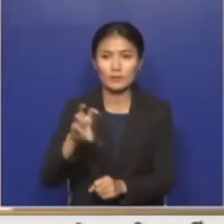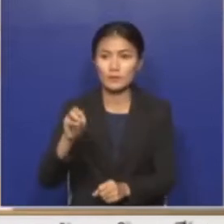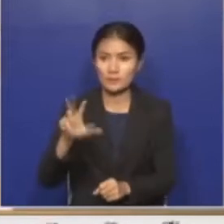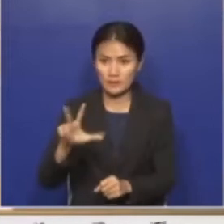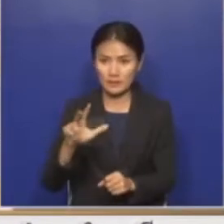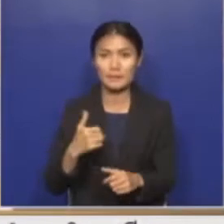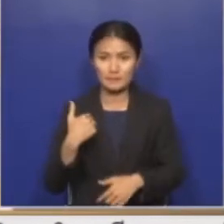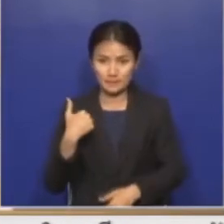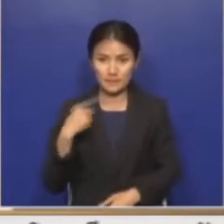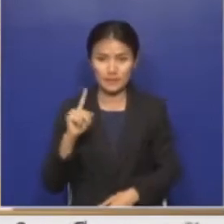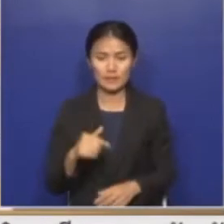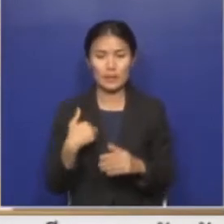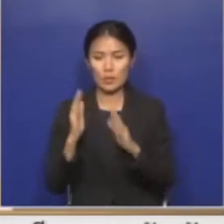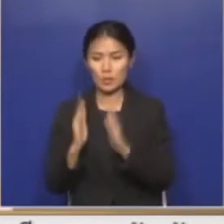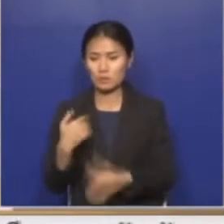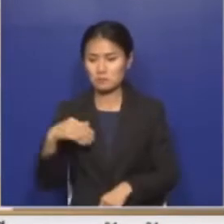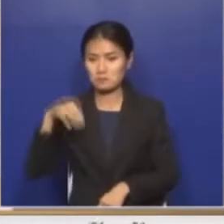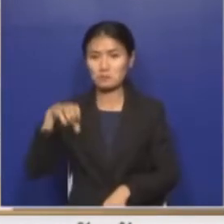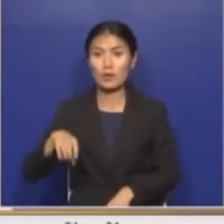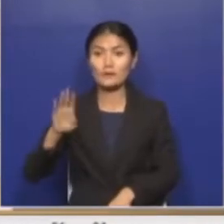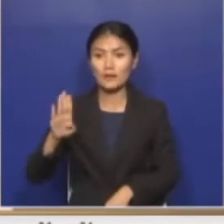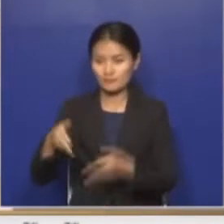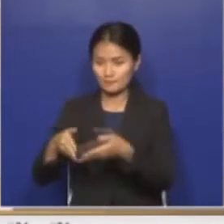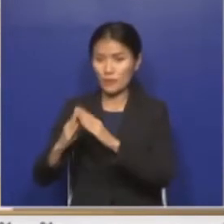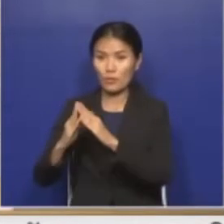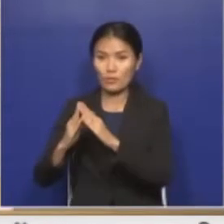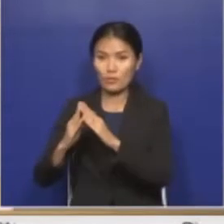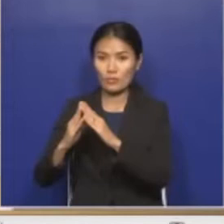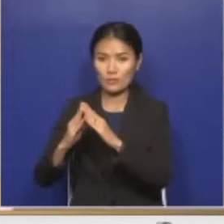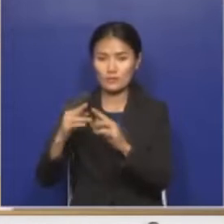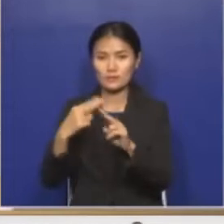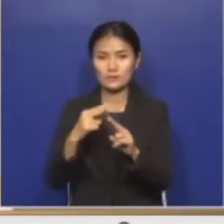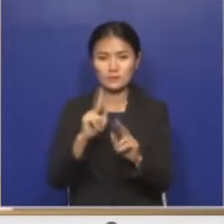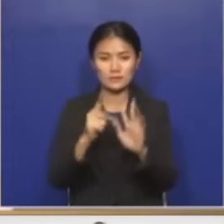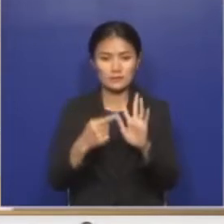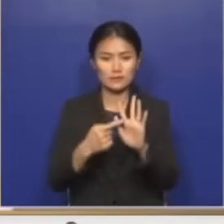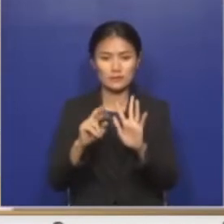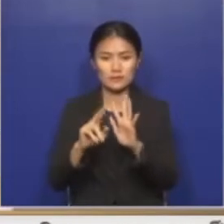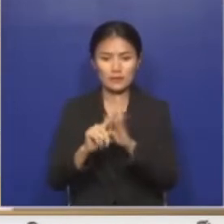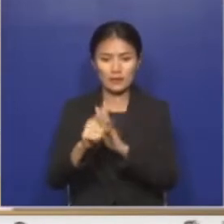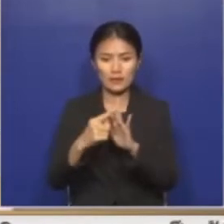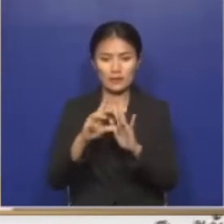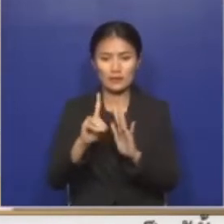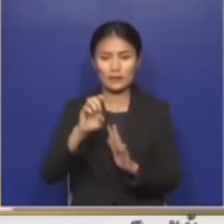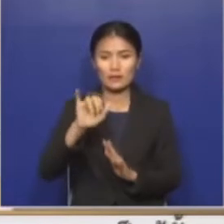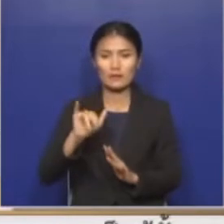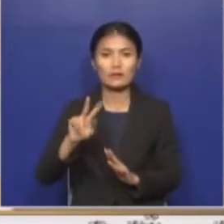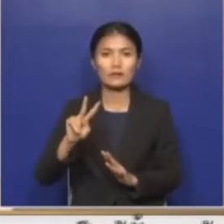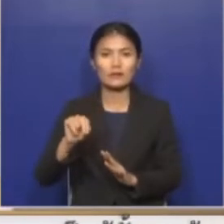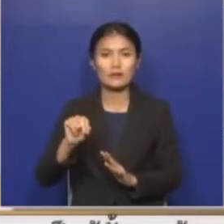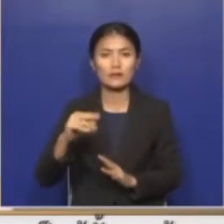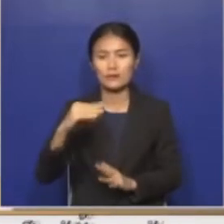ก็จดทะเบียนตั้งบริษัทขึ้นมาชื่อบริษัทชื่อการเรียนกบนะครับมีทุนจดทะเบียน